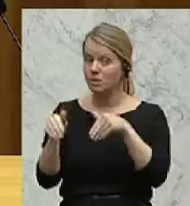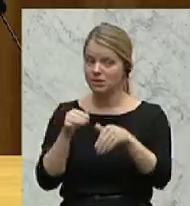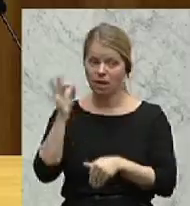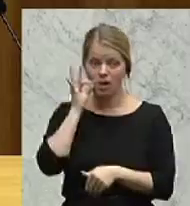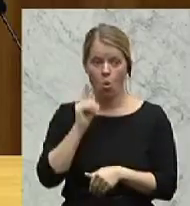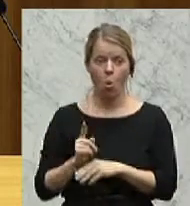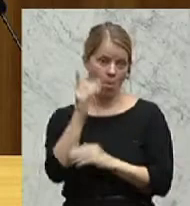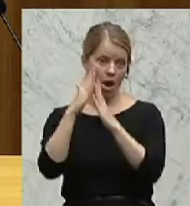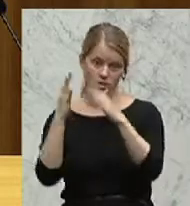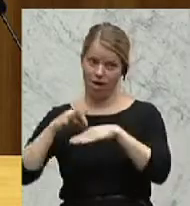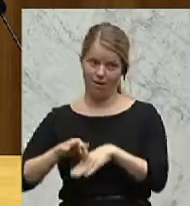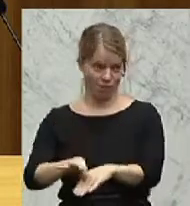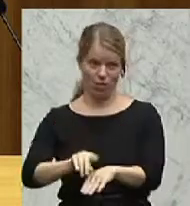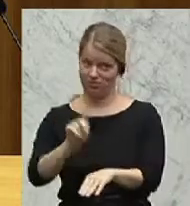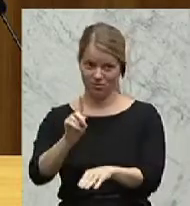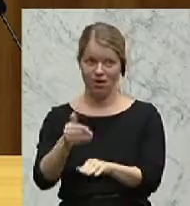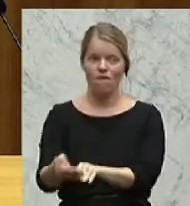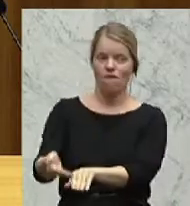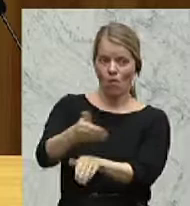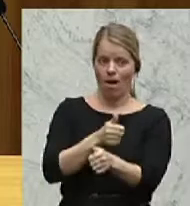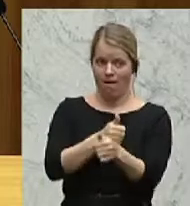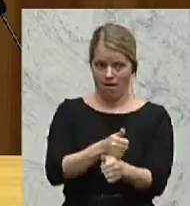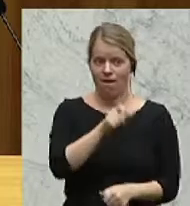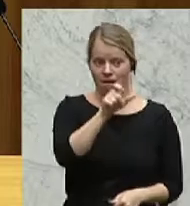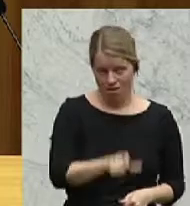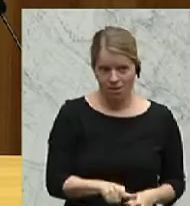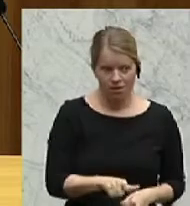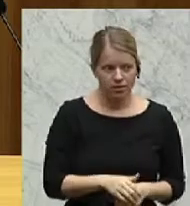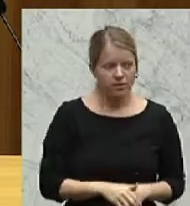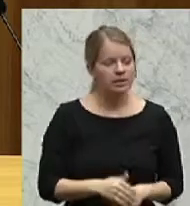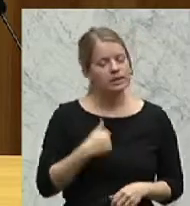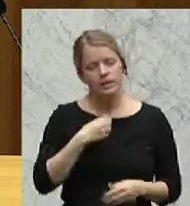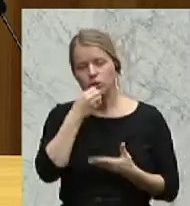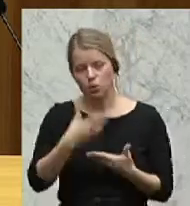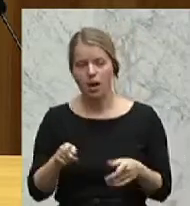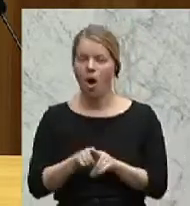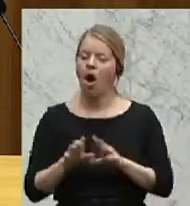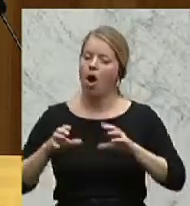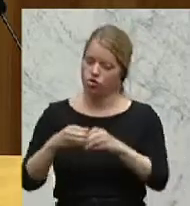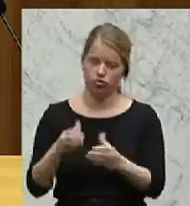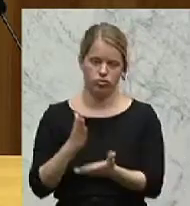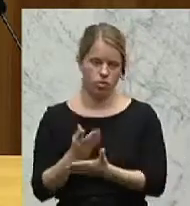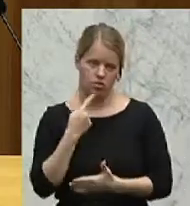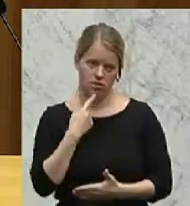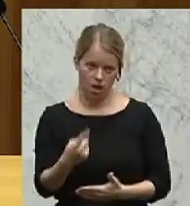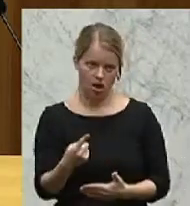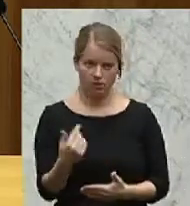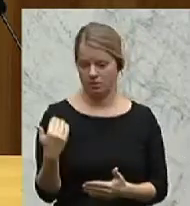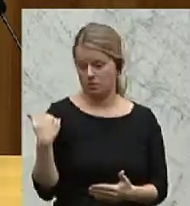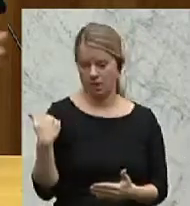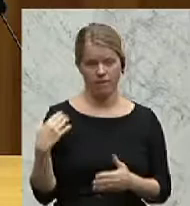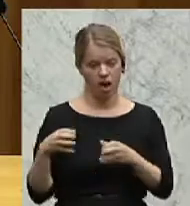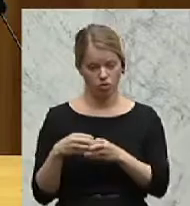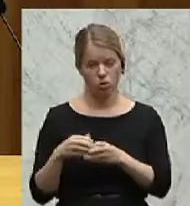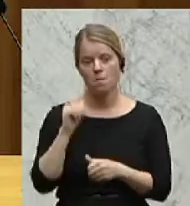Oberhauser eingeführt, sondern auch von ihrem Vorgänger. Ich gebe auch zu, ich habe es auch im Ausschuss gesagt, wir hatten ja erst kürzlich Ausschuss und wir